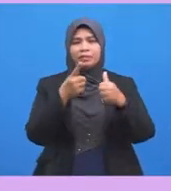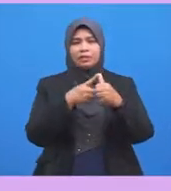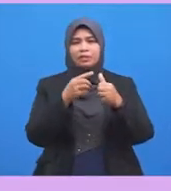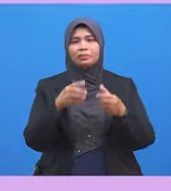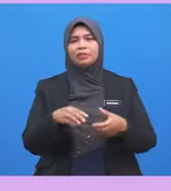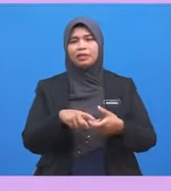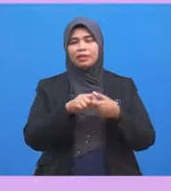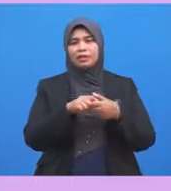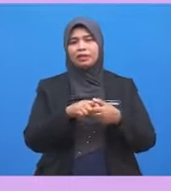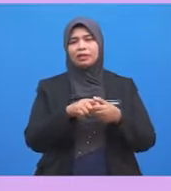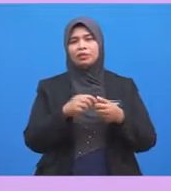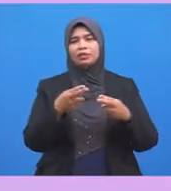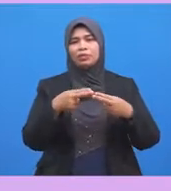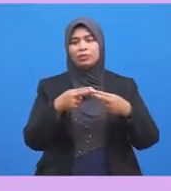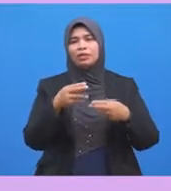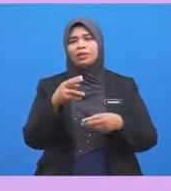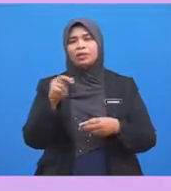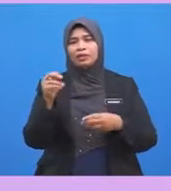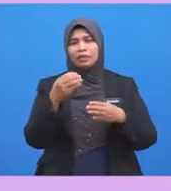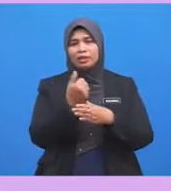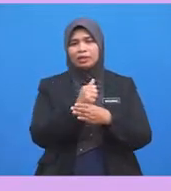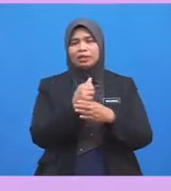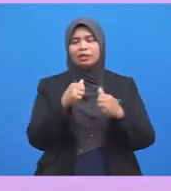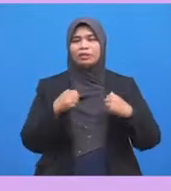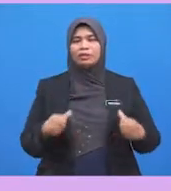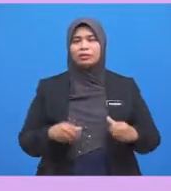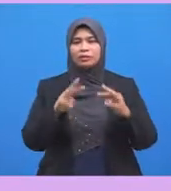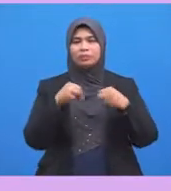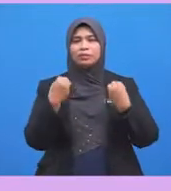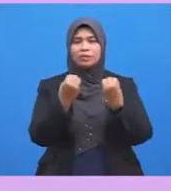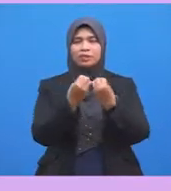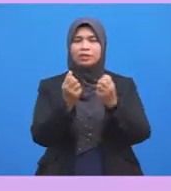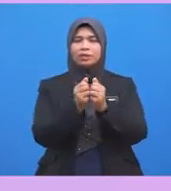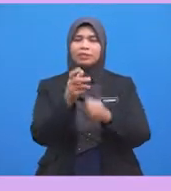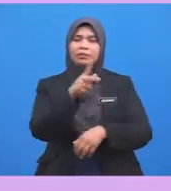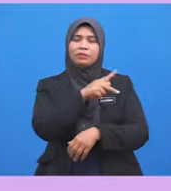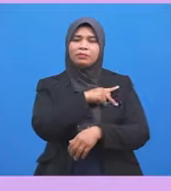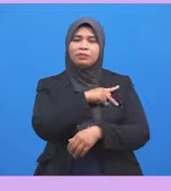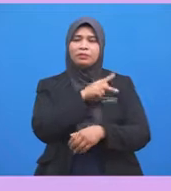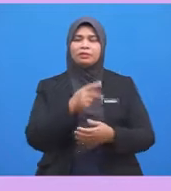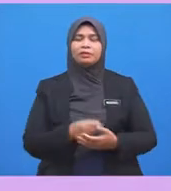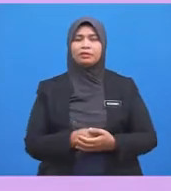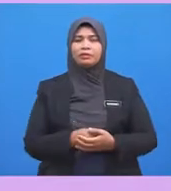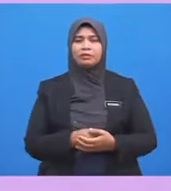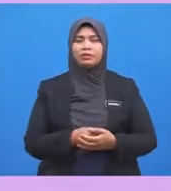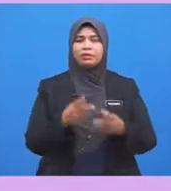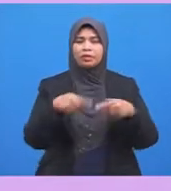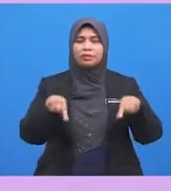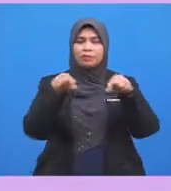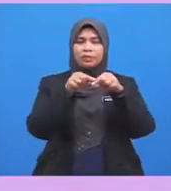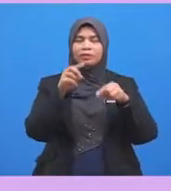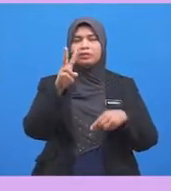mengeratkan hubungan antara anggota masyarakat dengan pemimpin setempat. Kepentingan